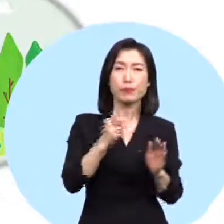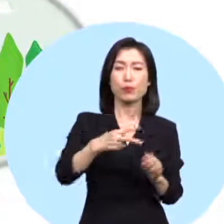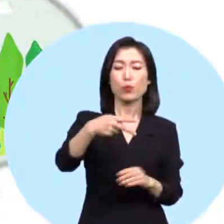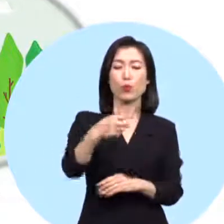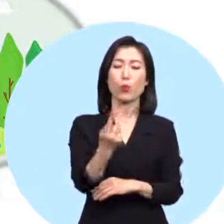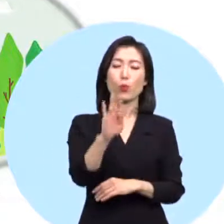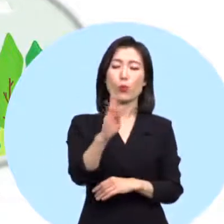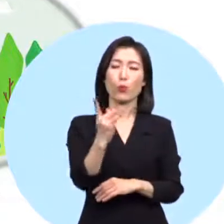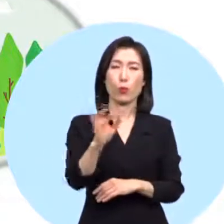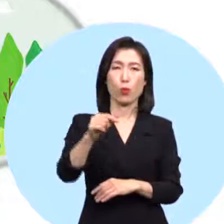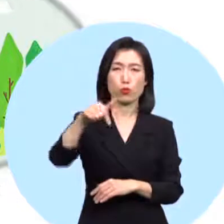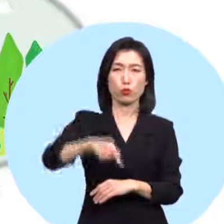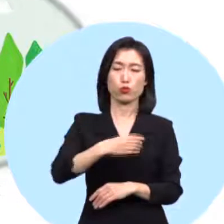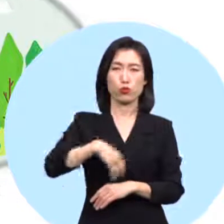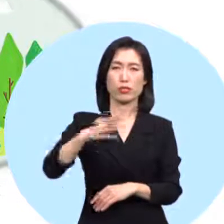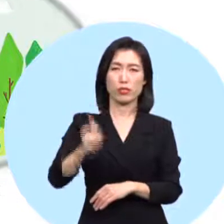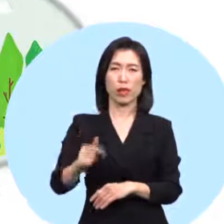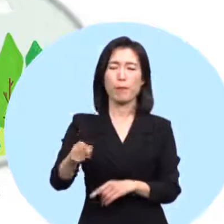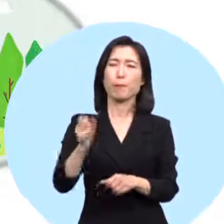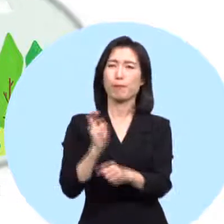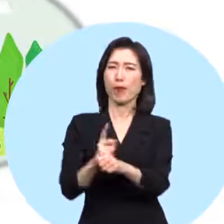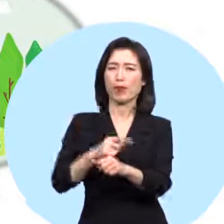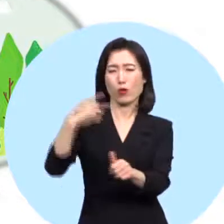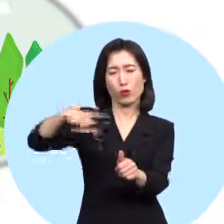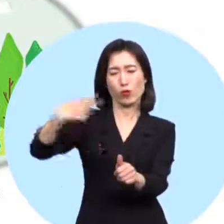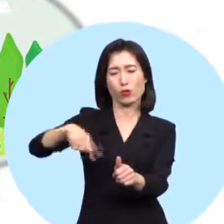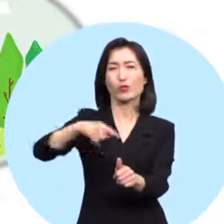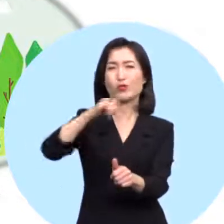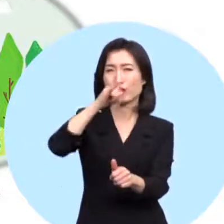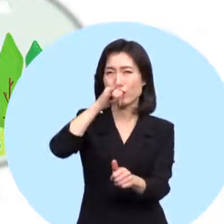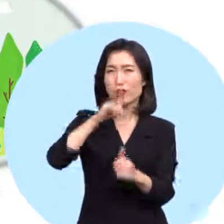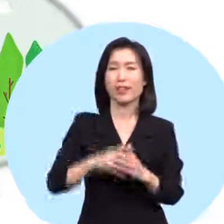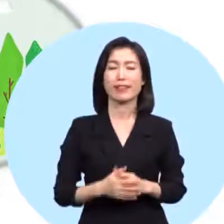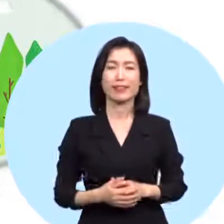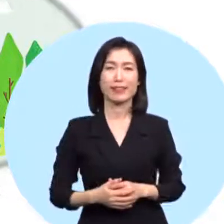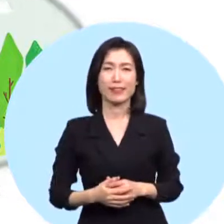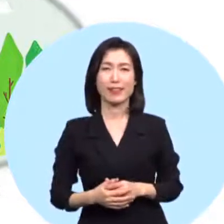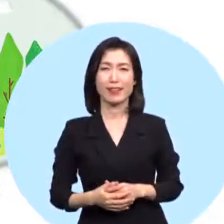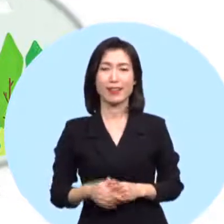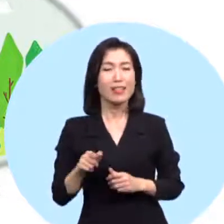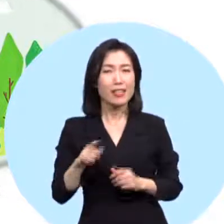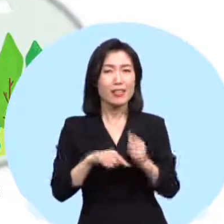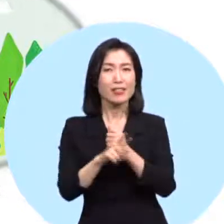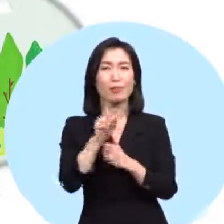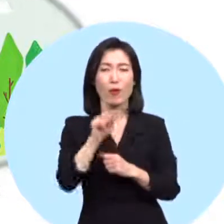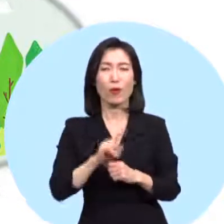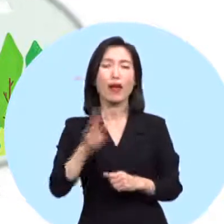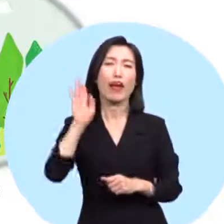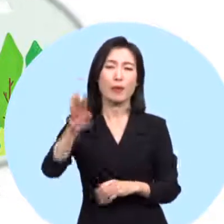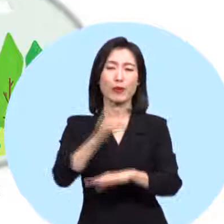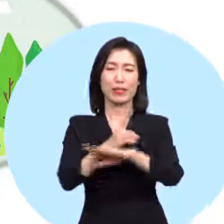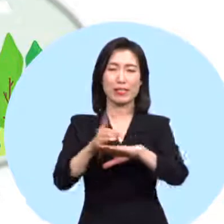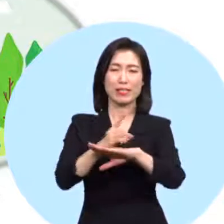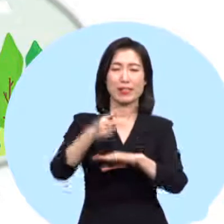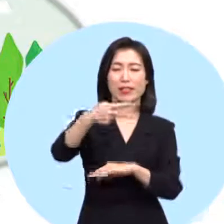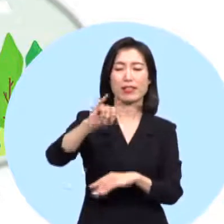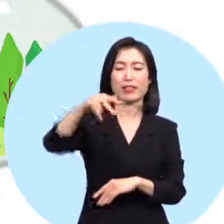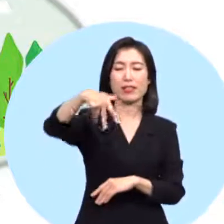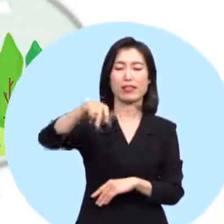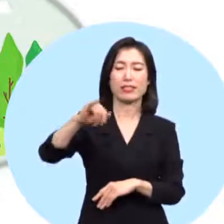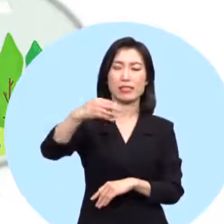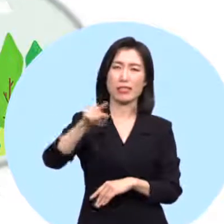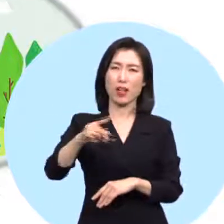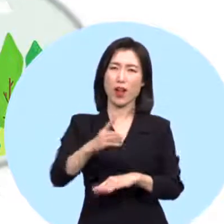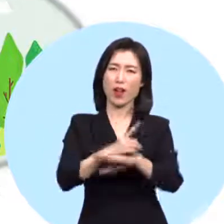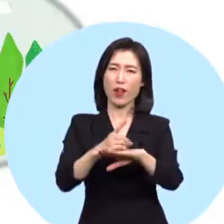이미 전 세계적으로 하고 있습니다. 그러면은 우리가 디지털 트랜스포메이션이